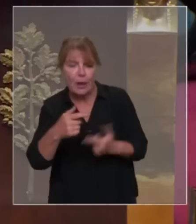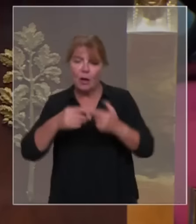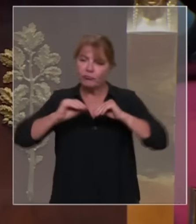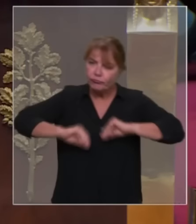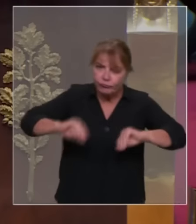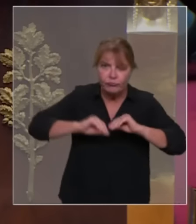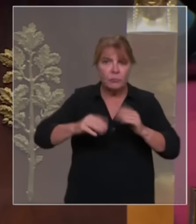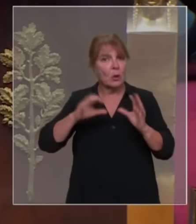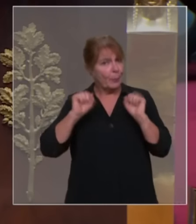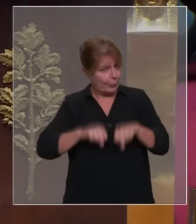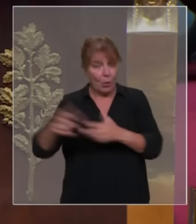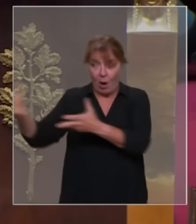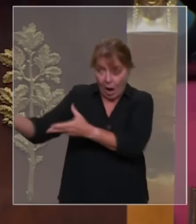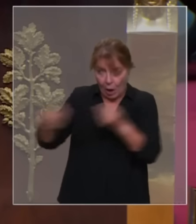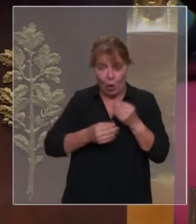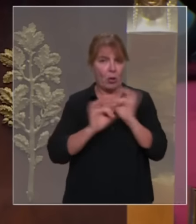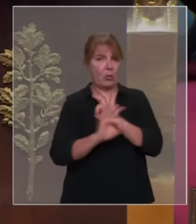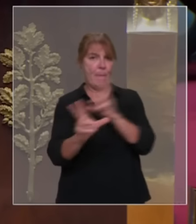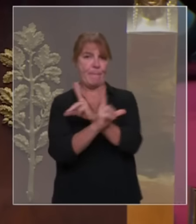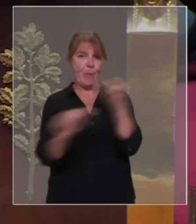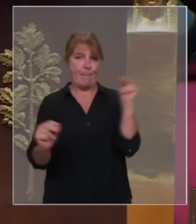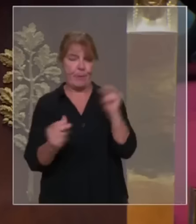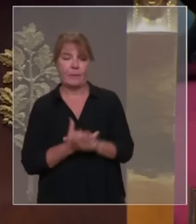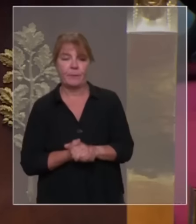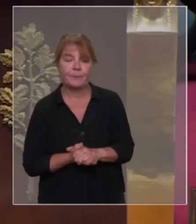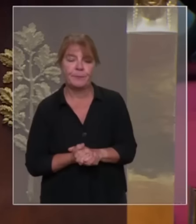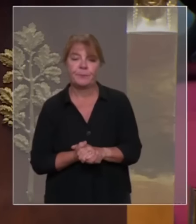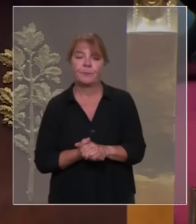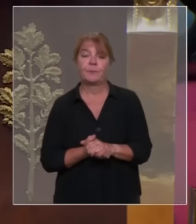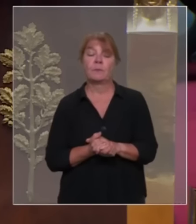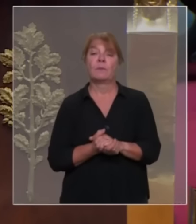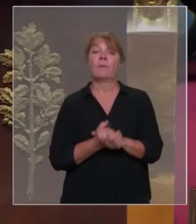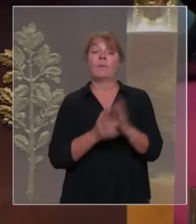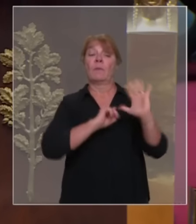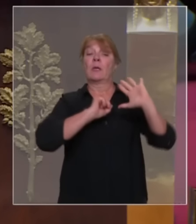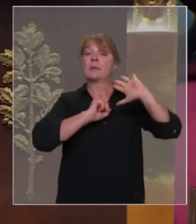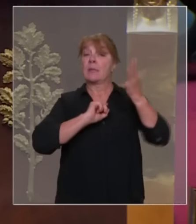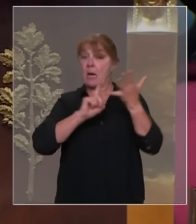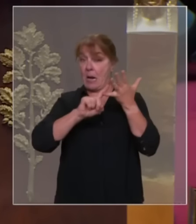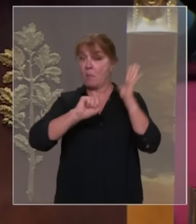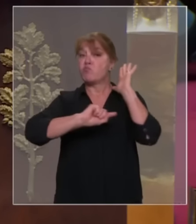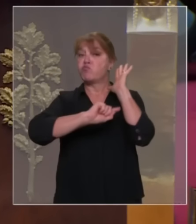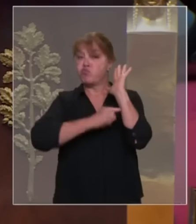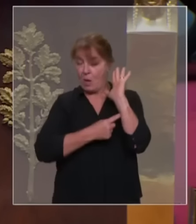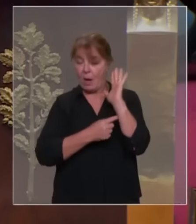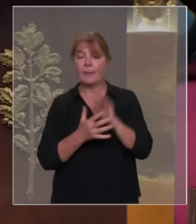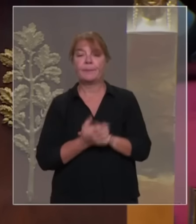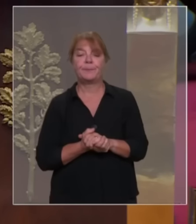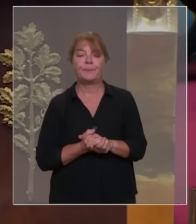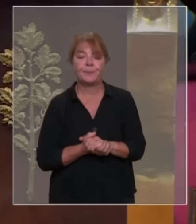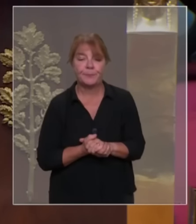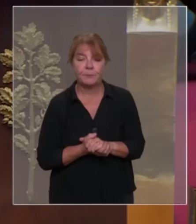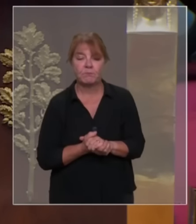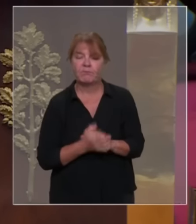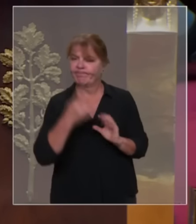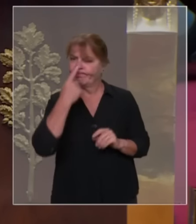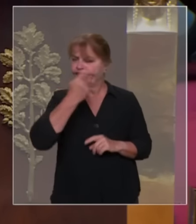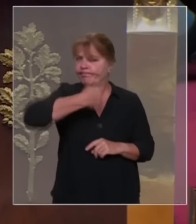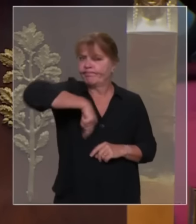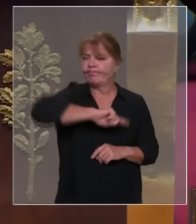un emploi. Alors, je voudrais enfin parler d'un dernier chantier. Je pense que nous avons